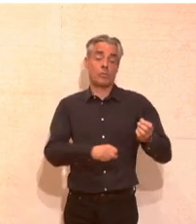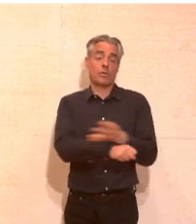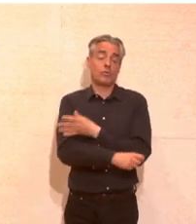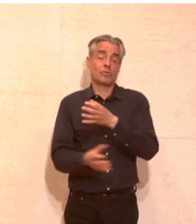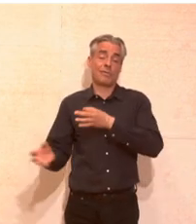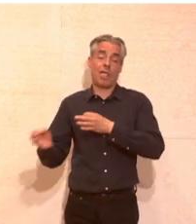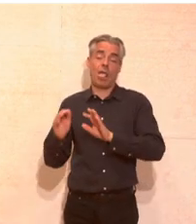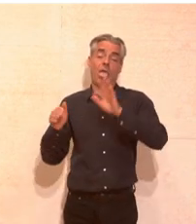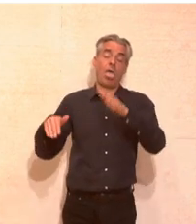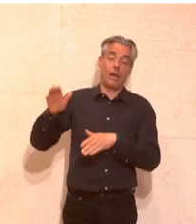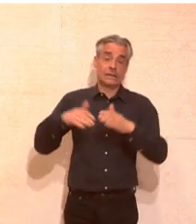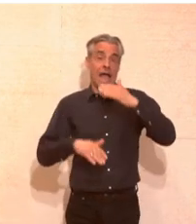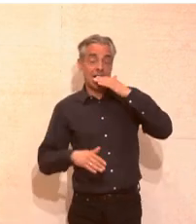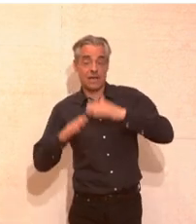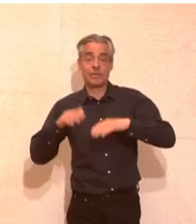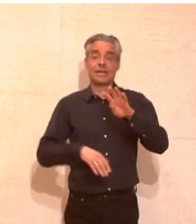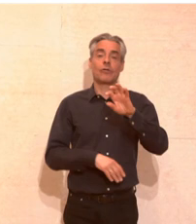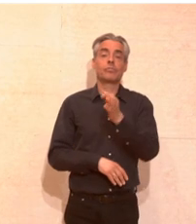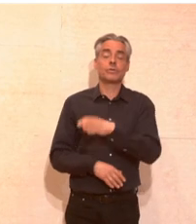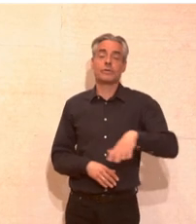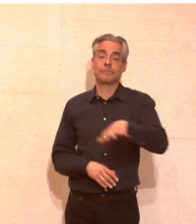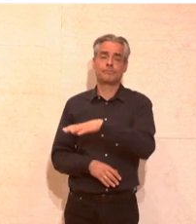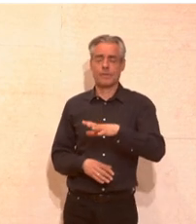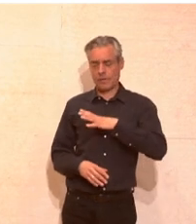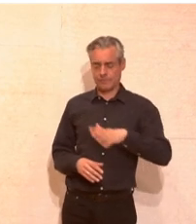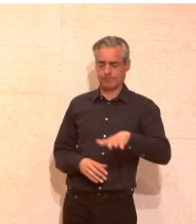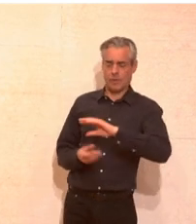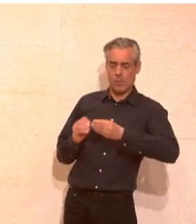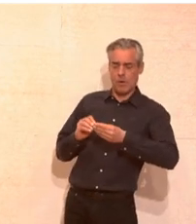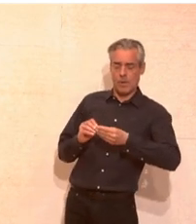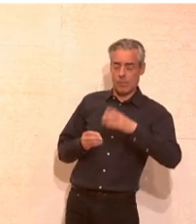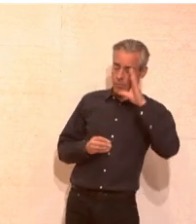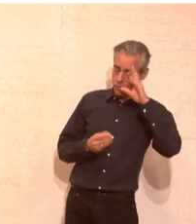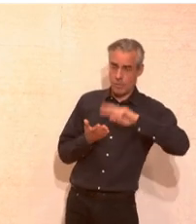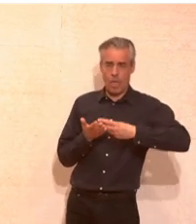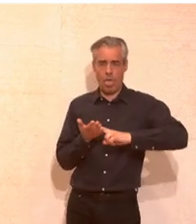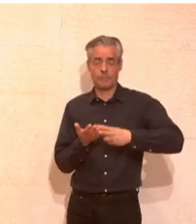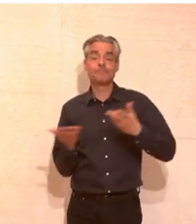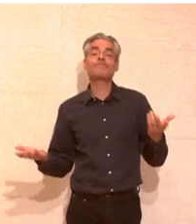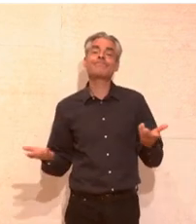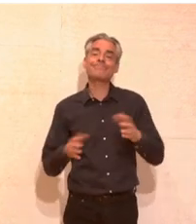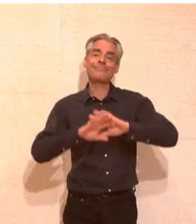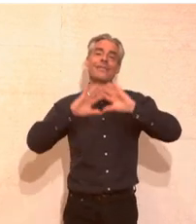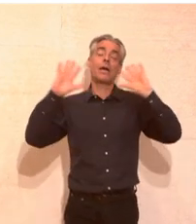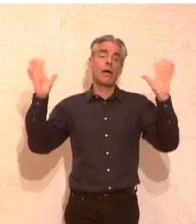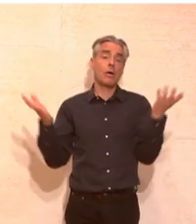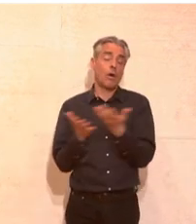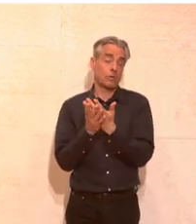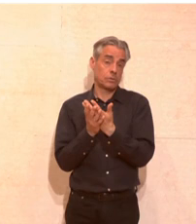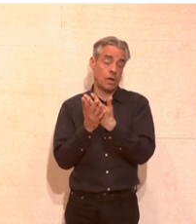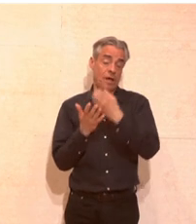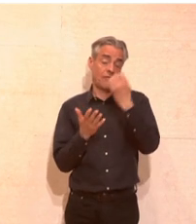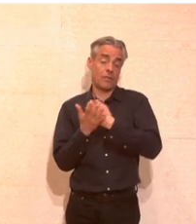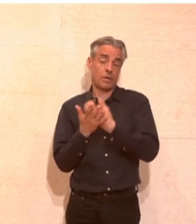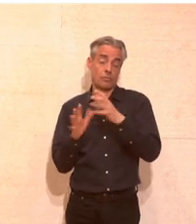anormaux ou un peu limites, et 40% presque présentaient des difficultés de sommeil. Et ce que permettent ces grandes